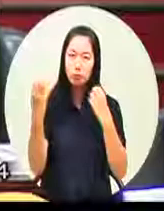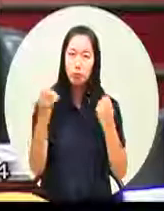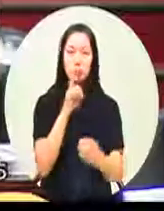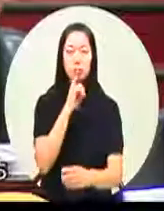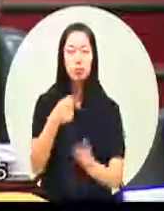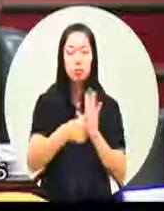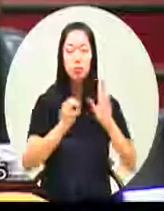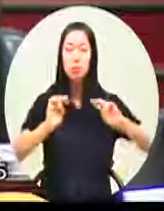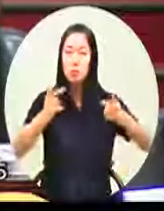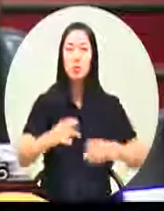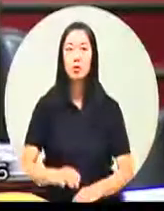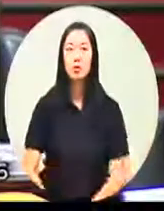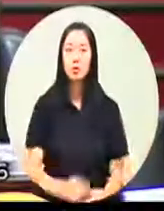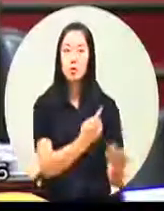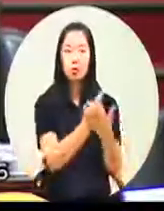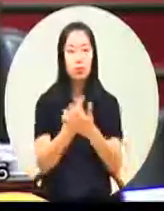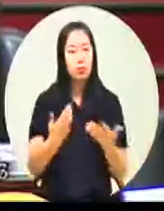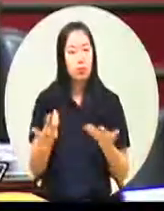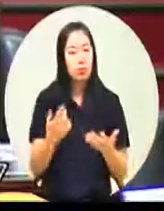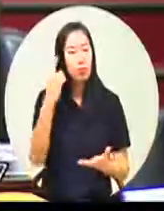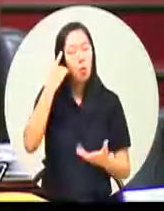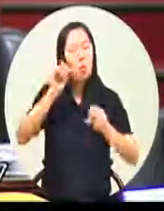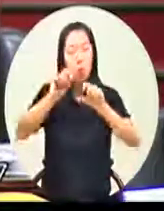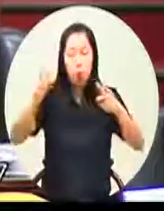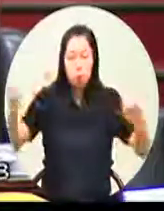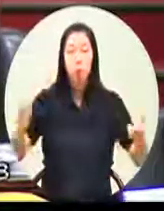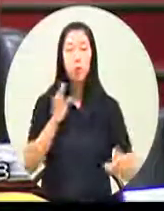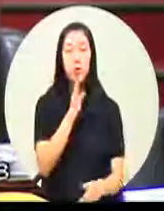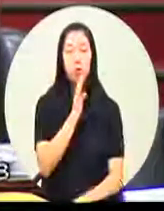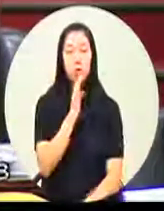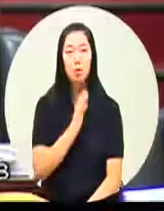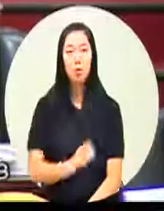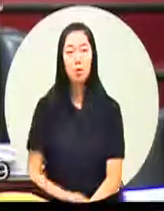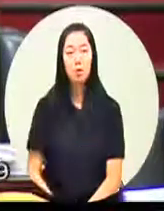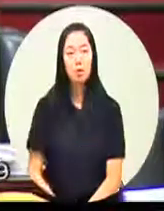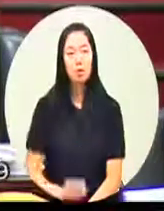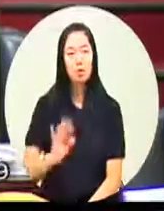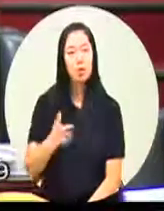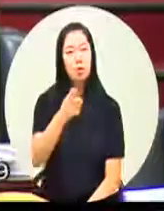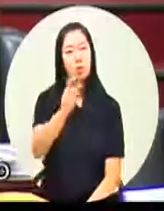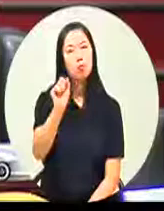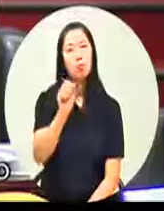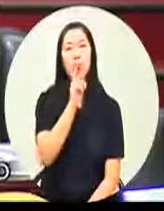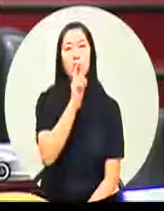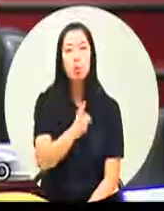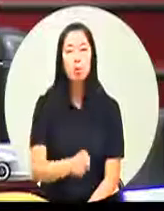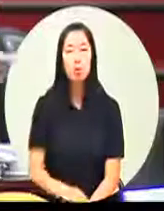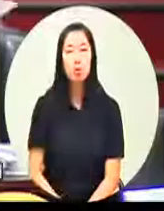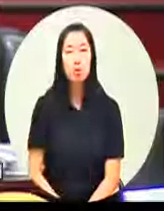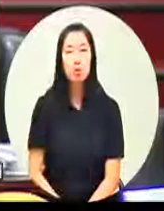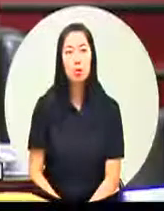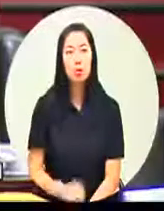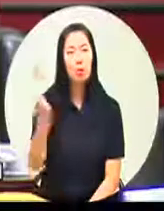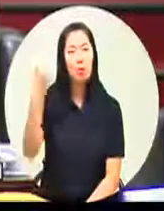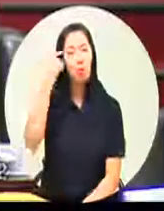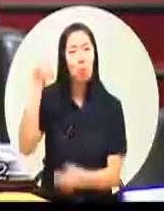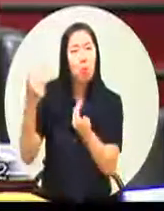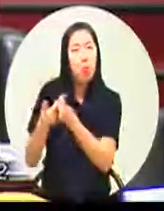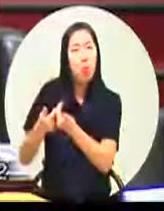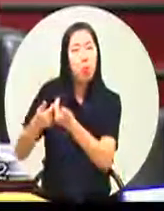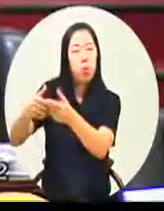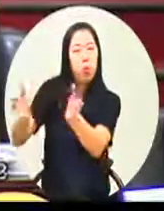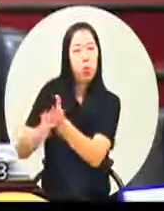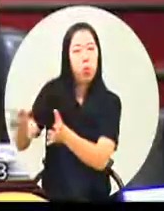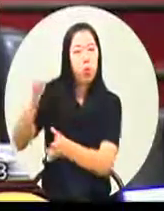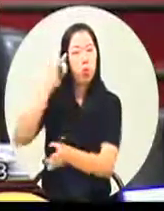然每一件事情有很多不同的意见。啊，但是呢，你也不能说哈，啊，反对认为